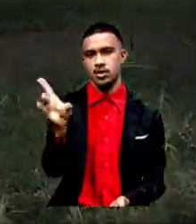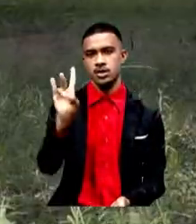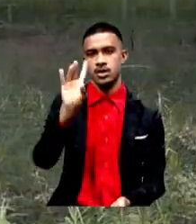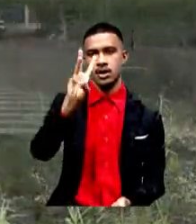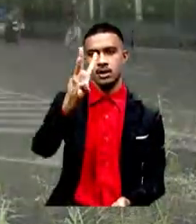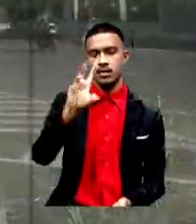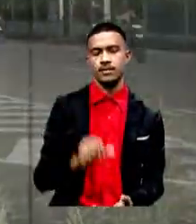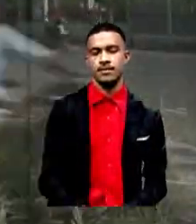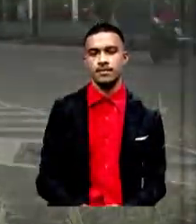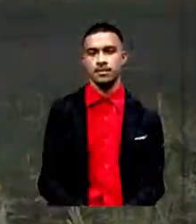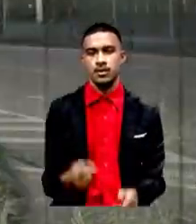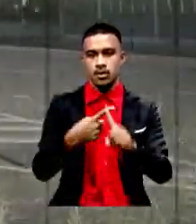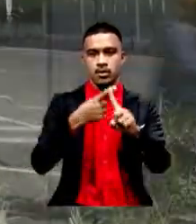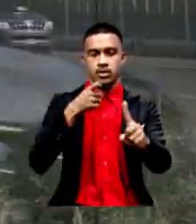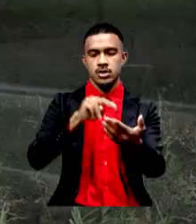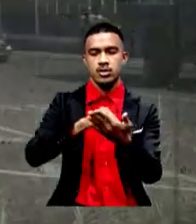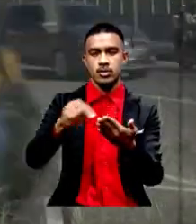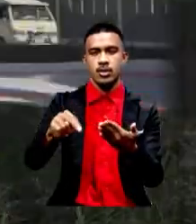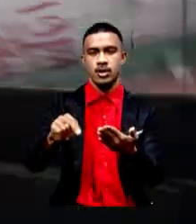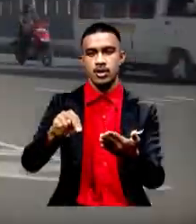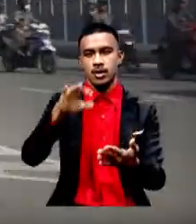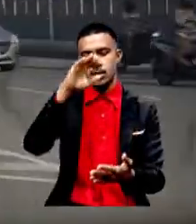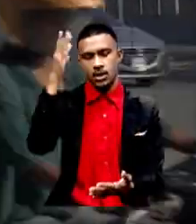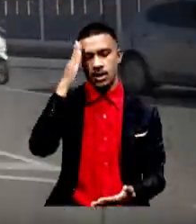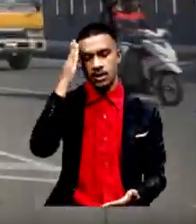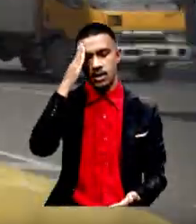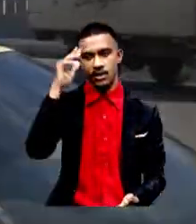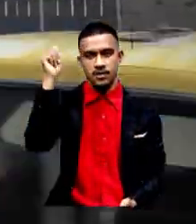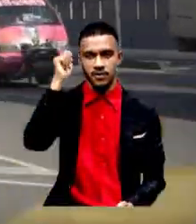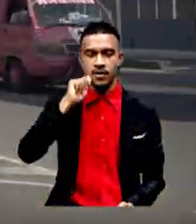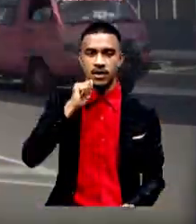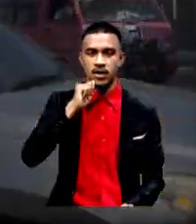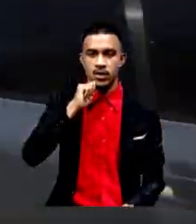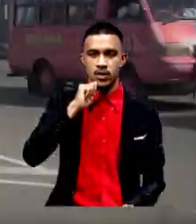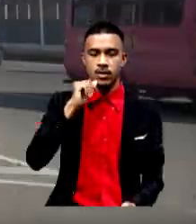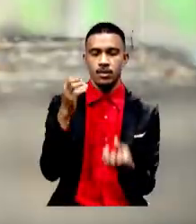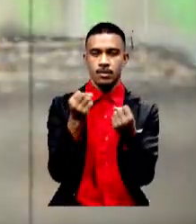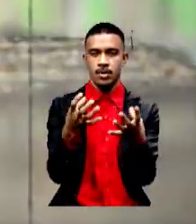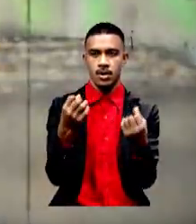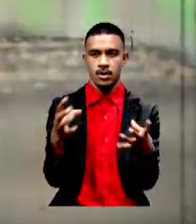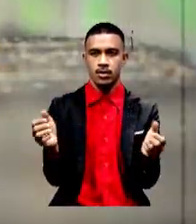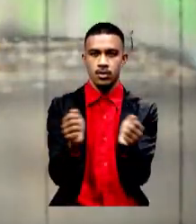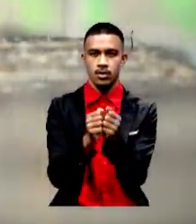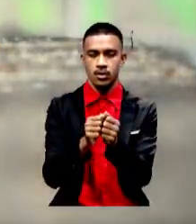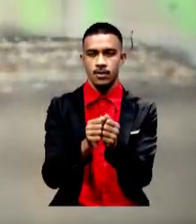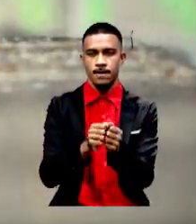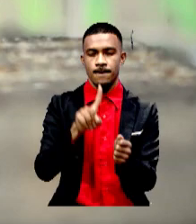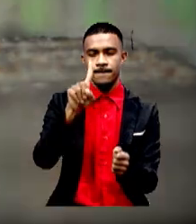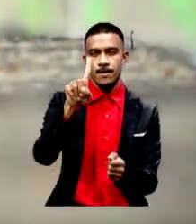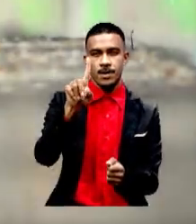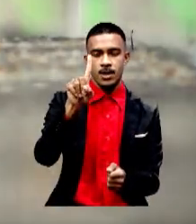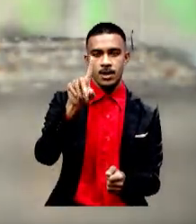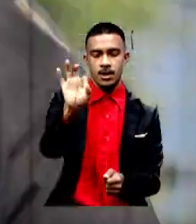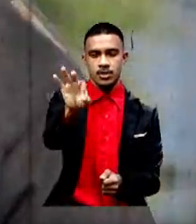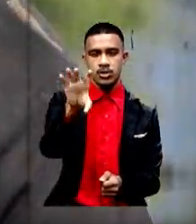nen. Husi numru ne indika katak feto dominante, ho total atus sia hat